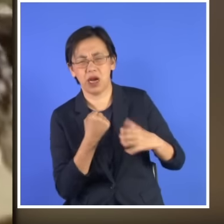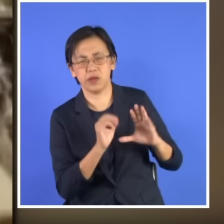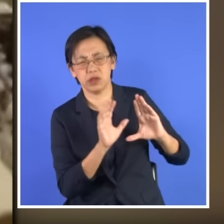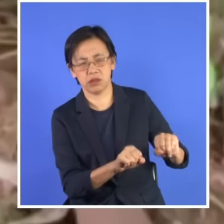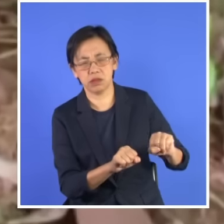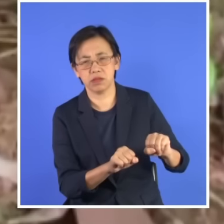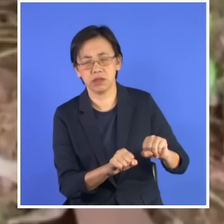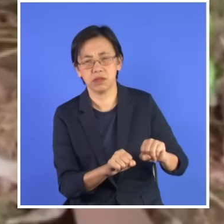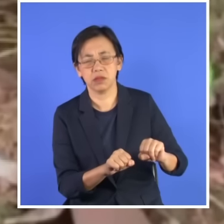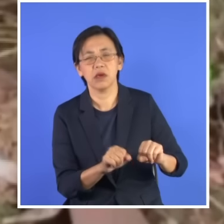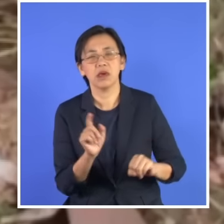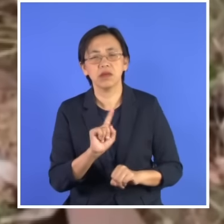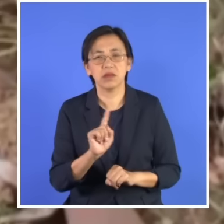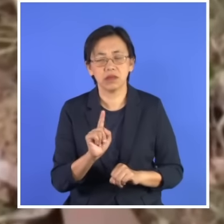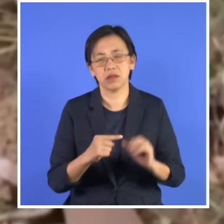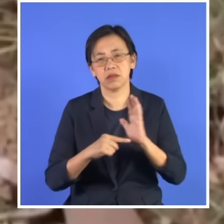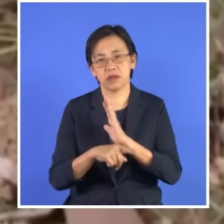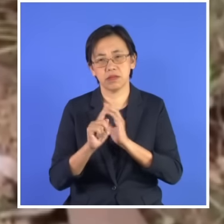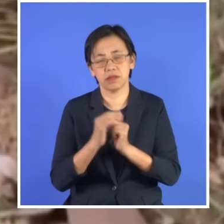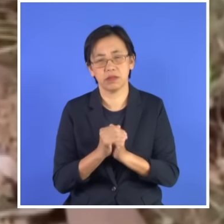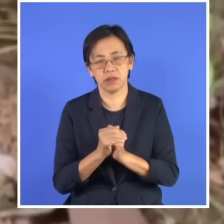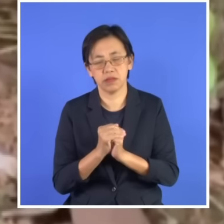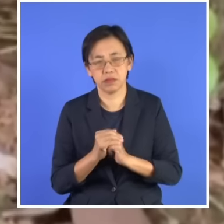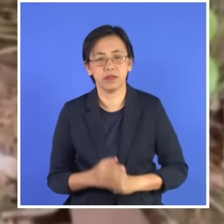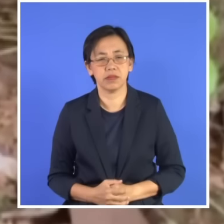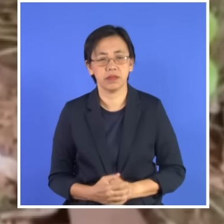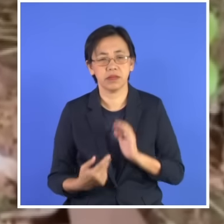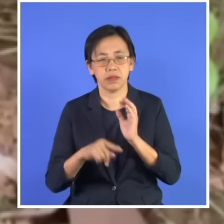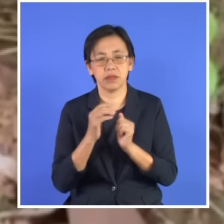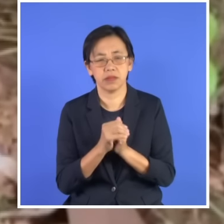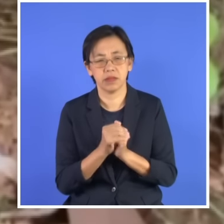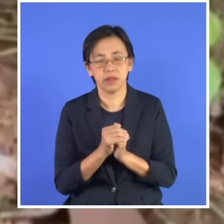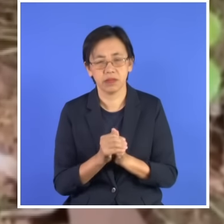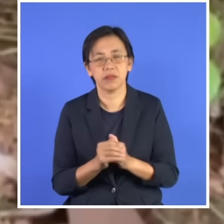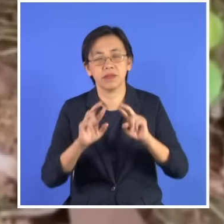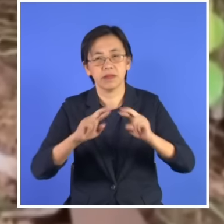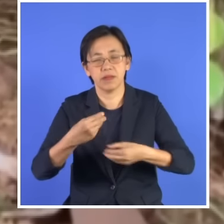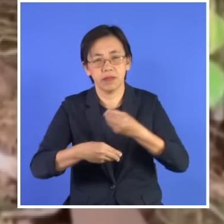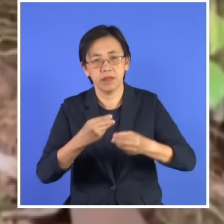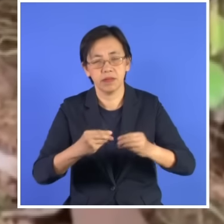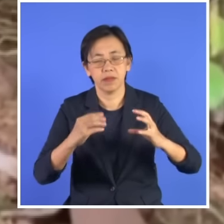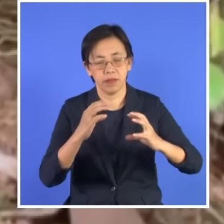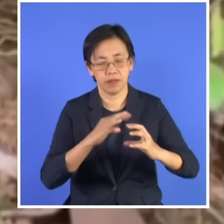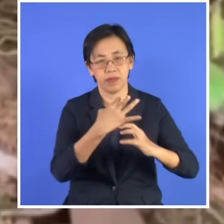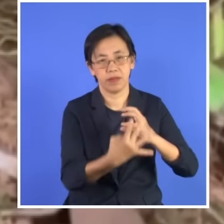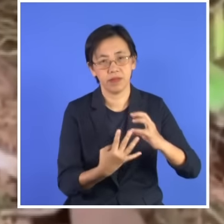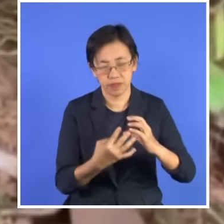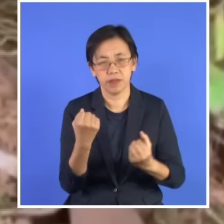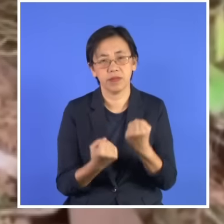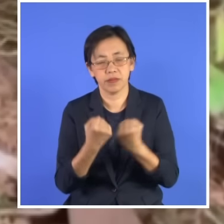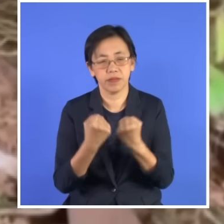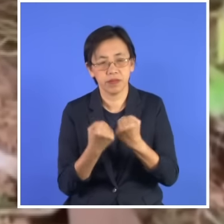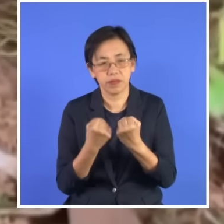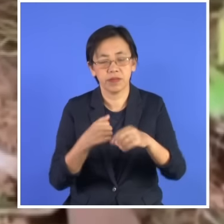ตำบลศรีมหาโพอำเภอศรีมหาโพจังหวัดปราจีนบุรีบริเวณหลังร้านขายล้อแม็กรถยนต์เนี่ยไปเจองูอยู่บริเวณป่า